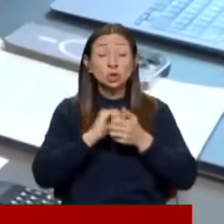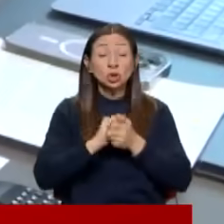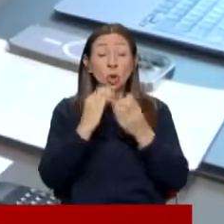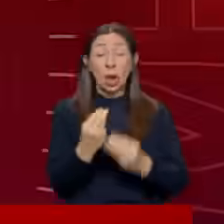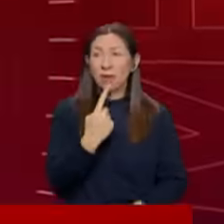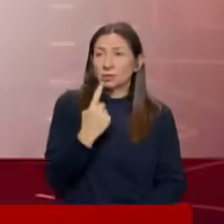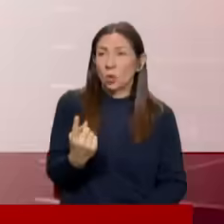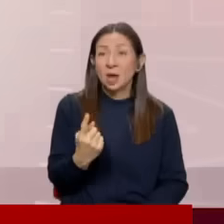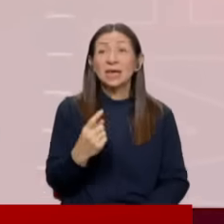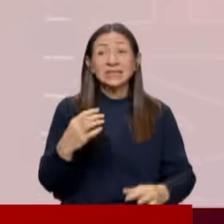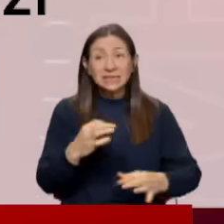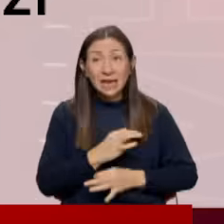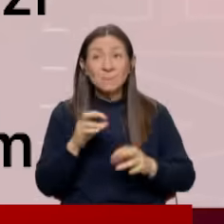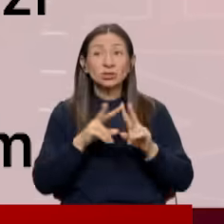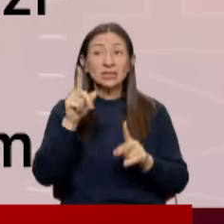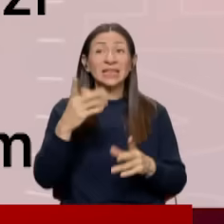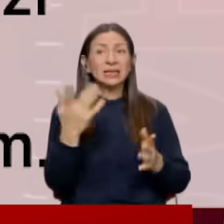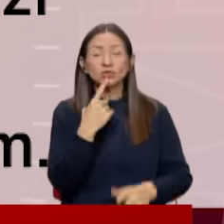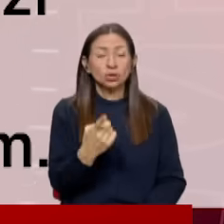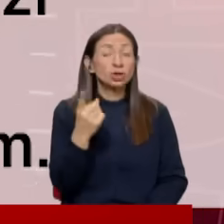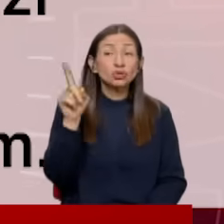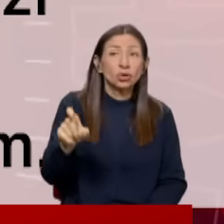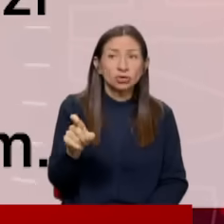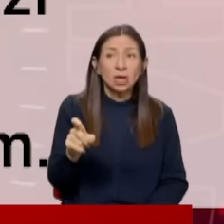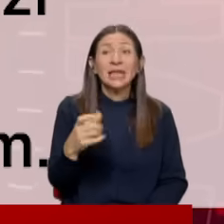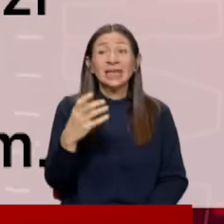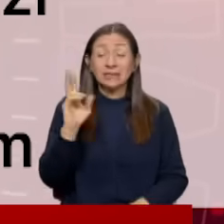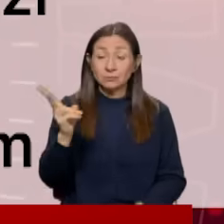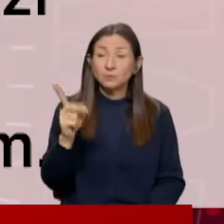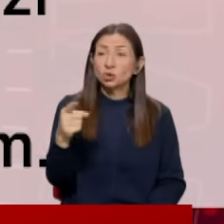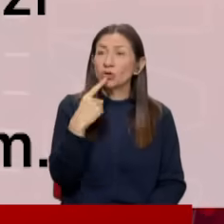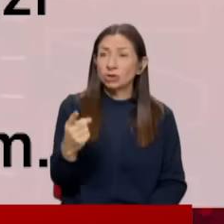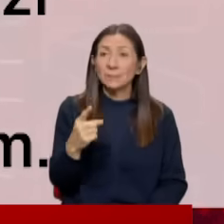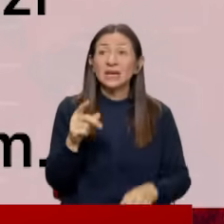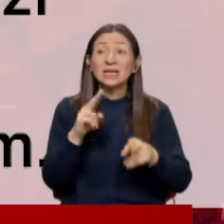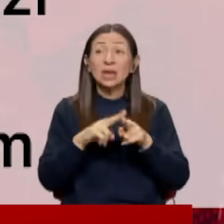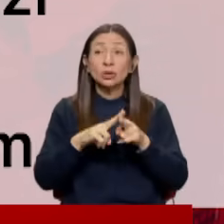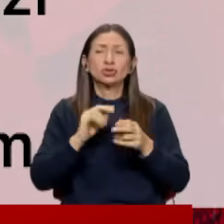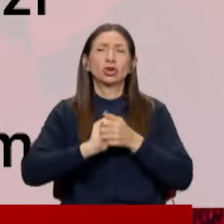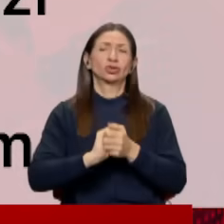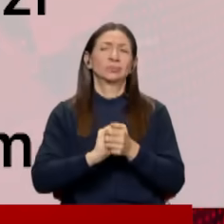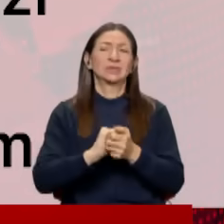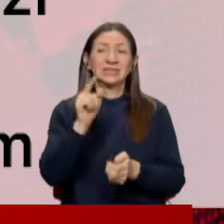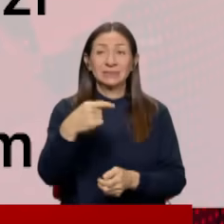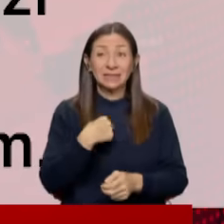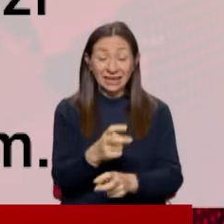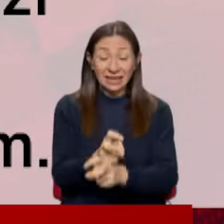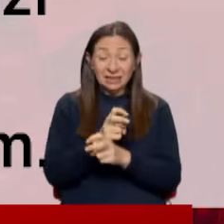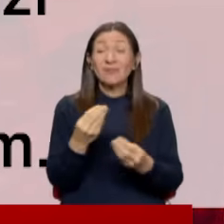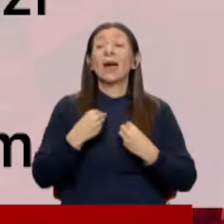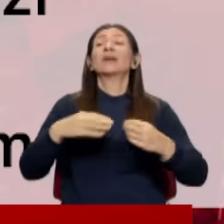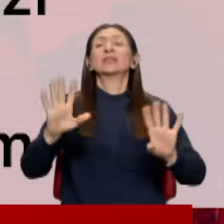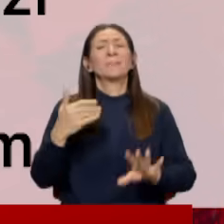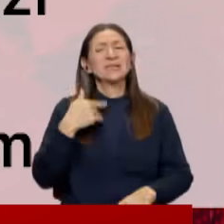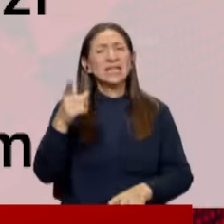olarak hitap ediyor. Sayın Mitsotakis'e neyi söyleyeceğimi sordunuz. Kendisine şunu söyleyeceğim. Kriakos dostum siz bizi tehdit